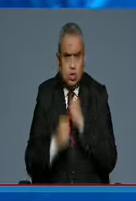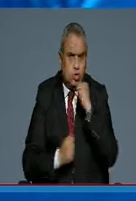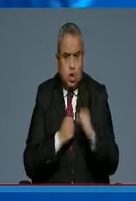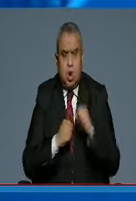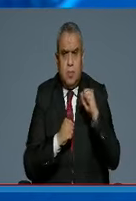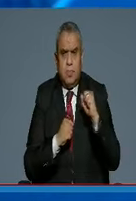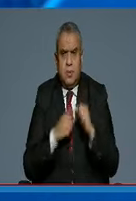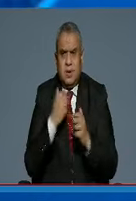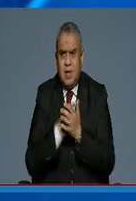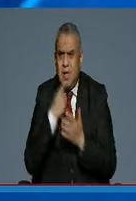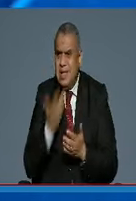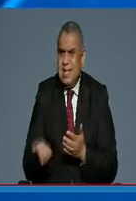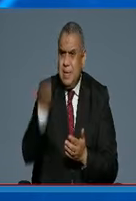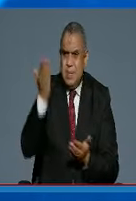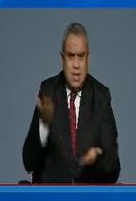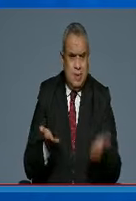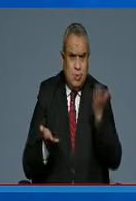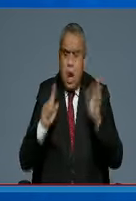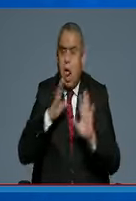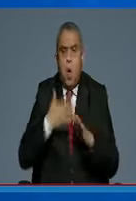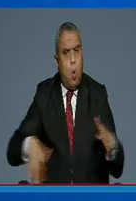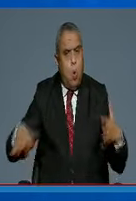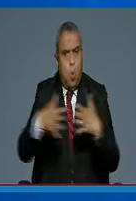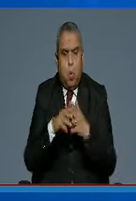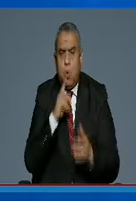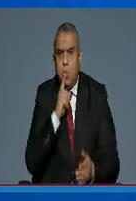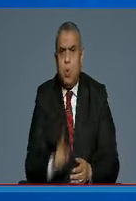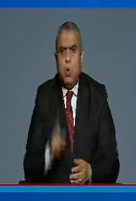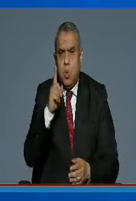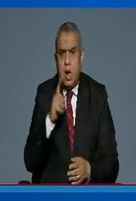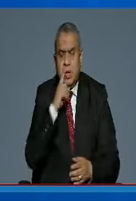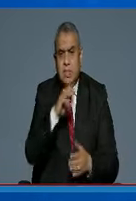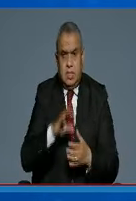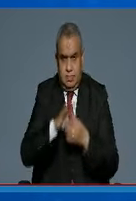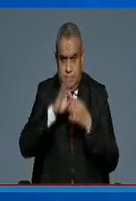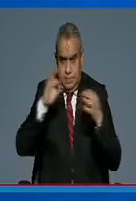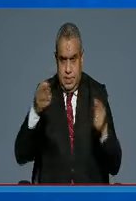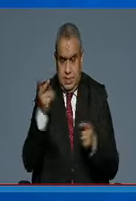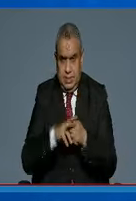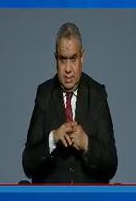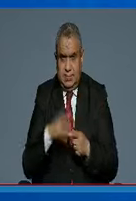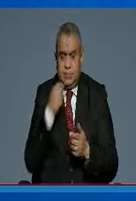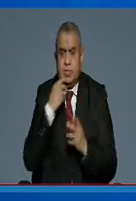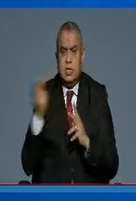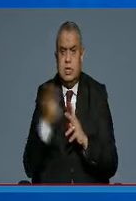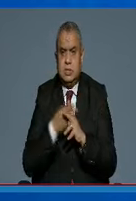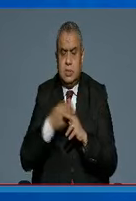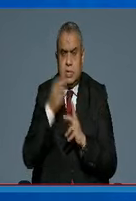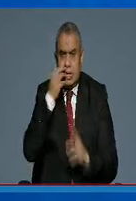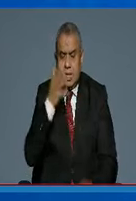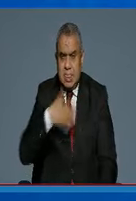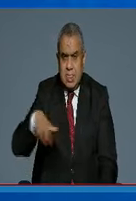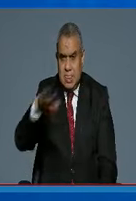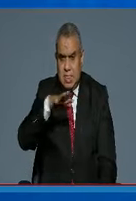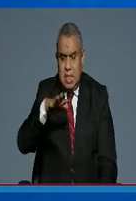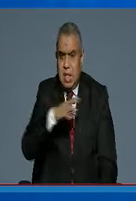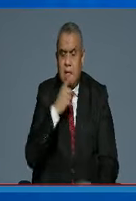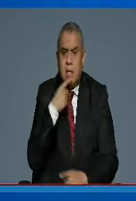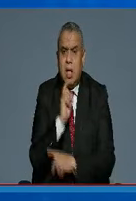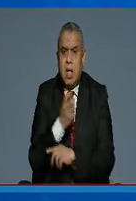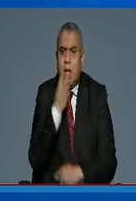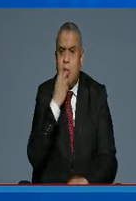لاعيب كبير ولاعيب صغير وبالمناسبه دي برض هكمل نقطه مهمه في بعض الناس قالت في الفتره الاخيره مارسل كولر